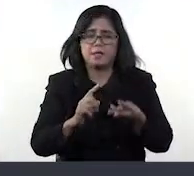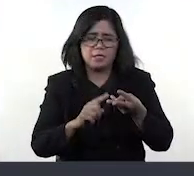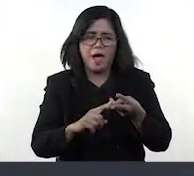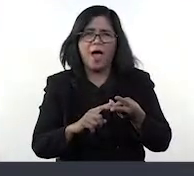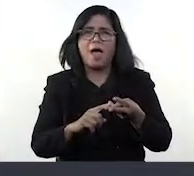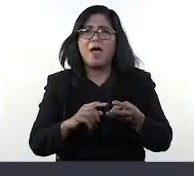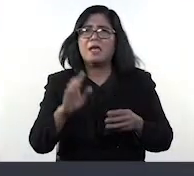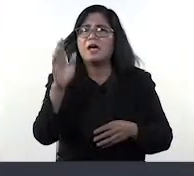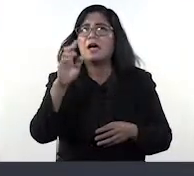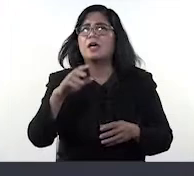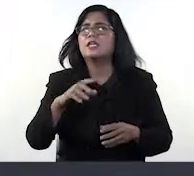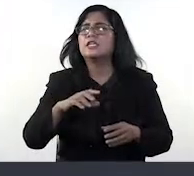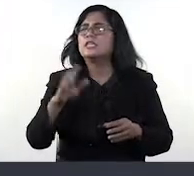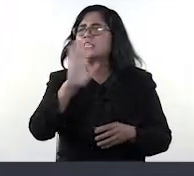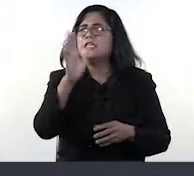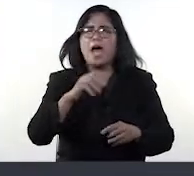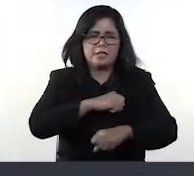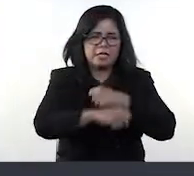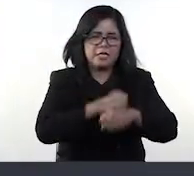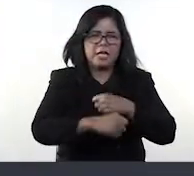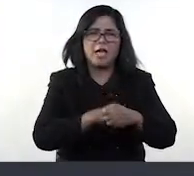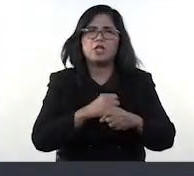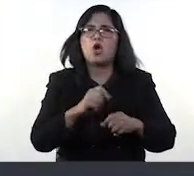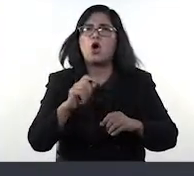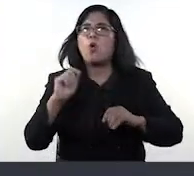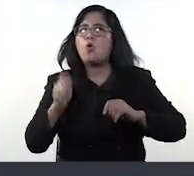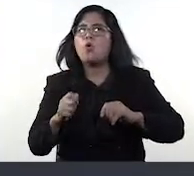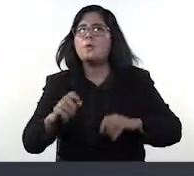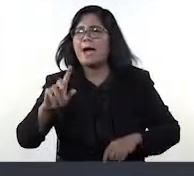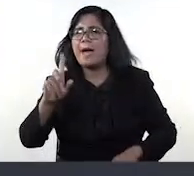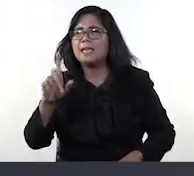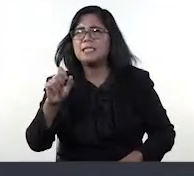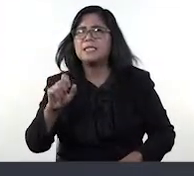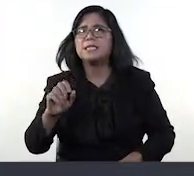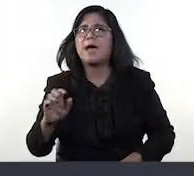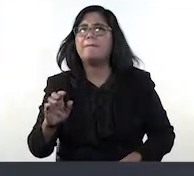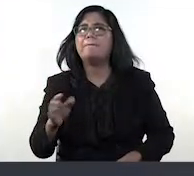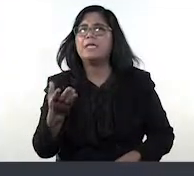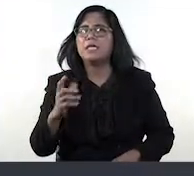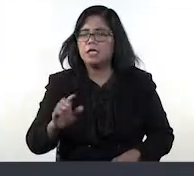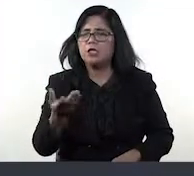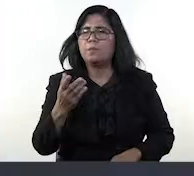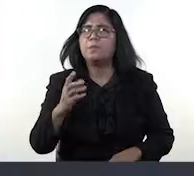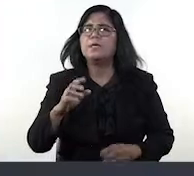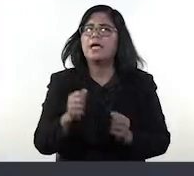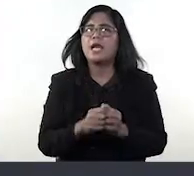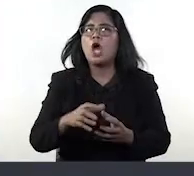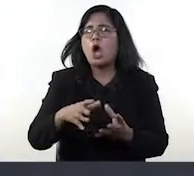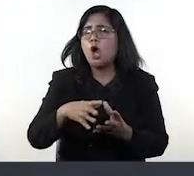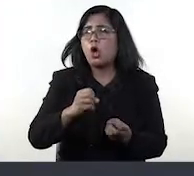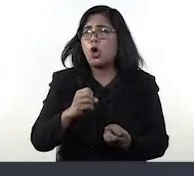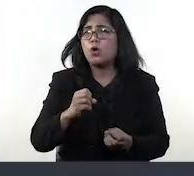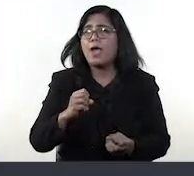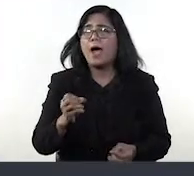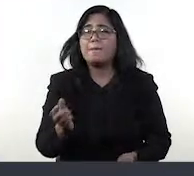hidup dalam roh tidak terikat dengan hukum yang mati namun dengan roh yang hidup dan makanya kita bilang orang hidup dalam daging